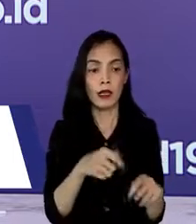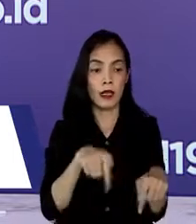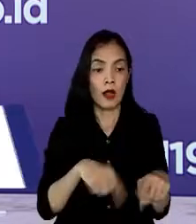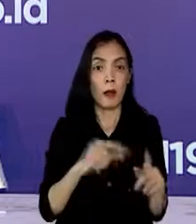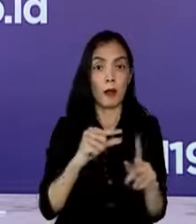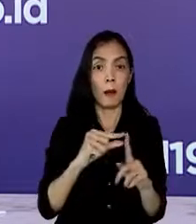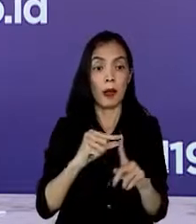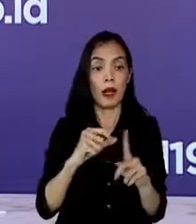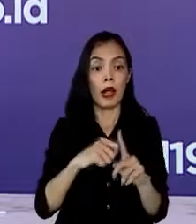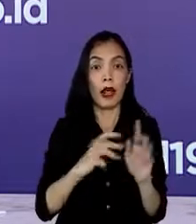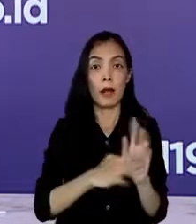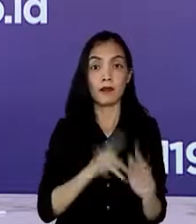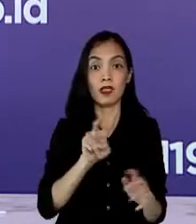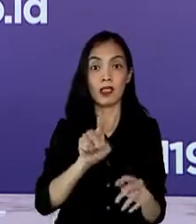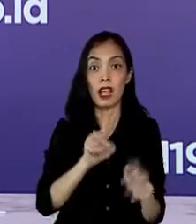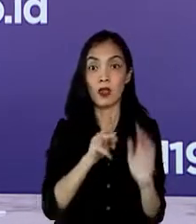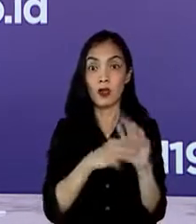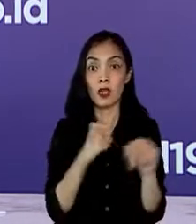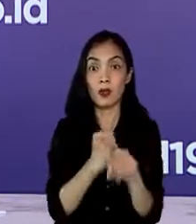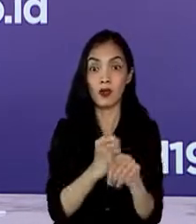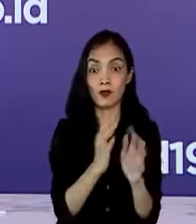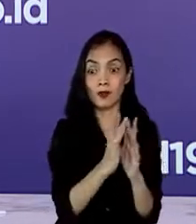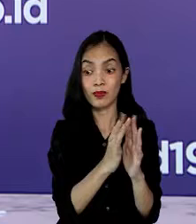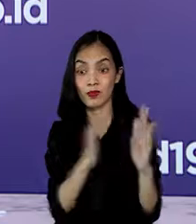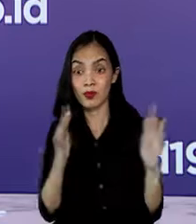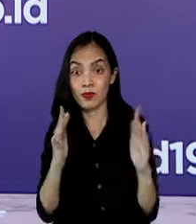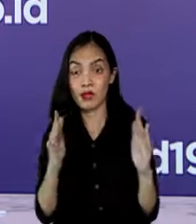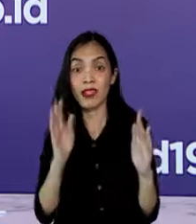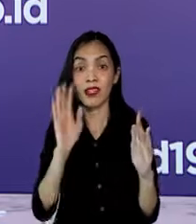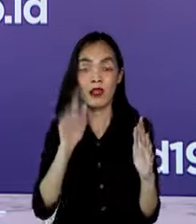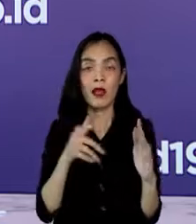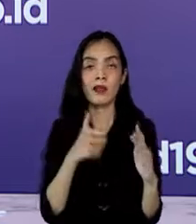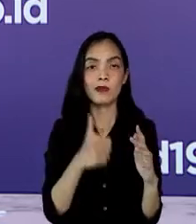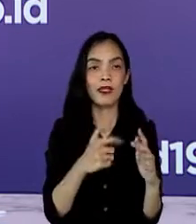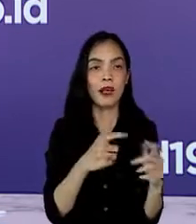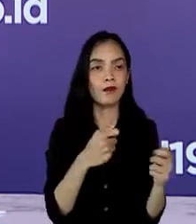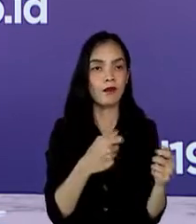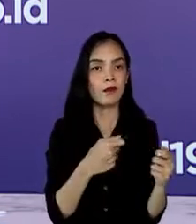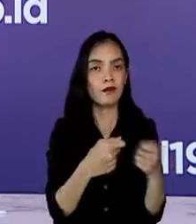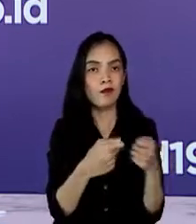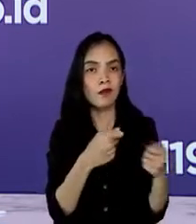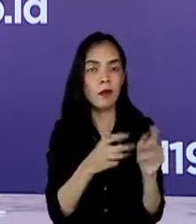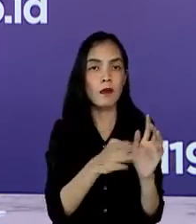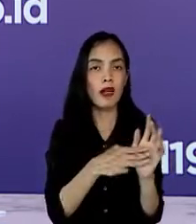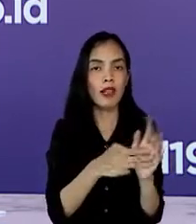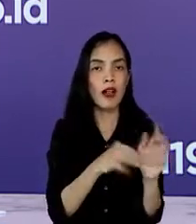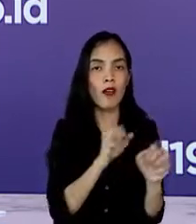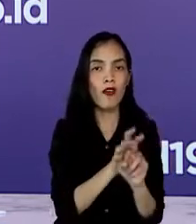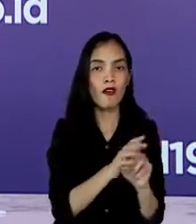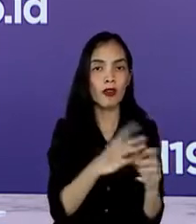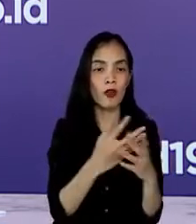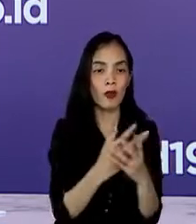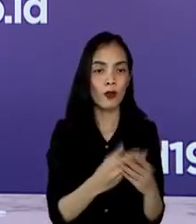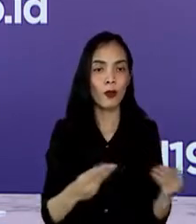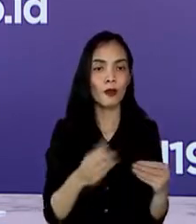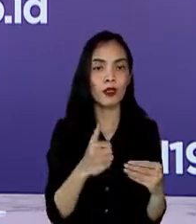untuk terus meningkatkan penanganan coffee 19 diwilayah masing-masing apabila penurunan kasus dapat terjadi